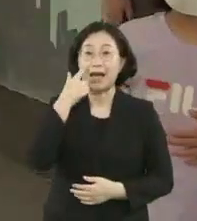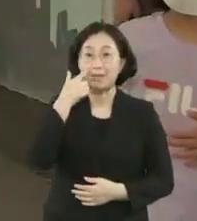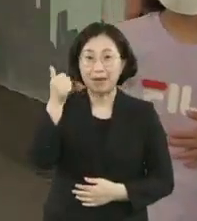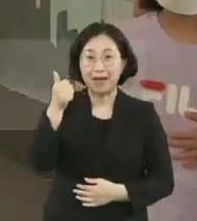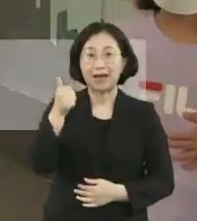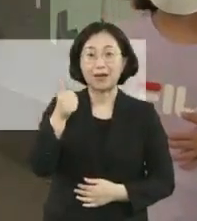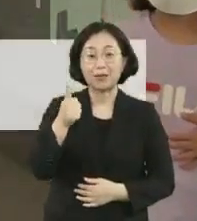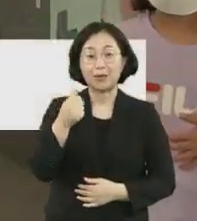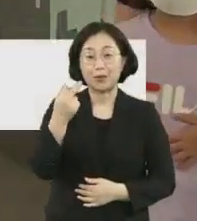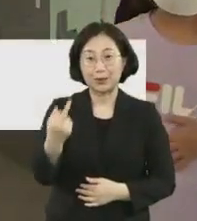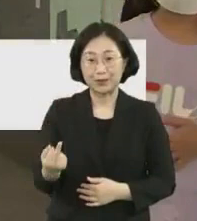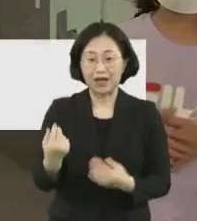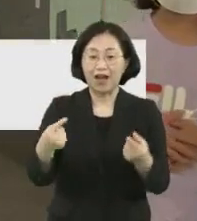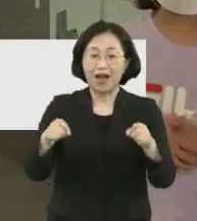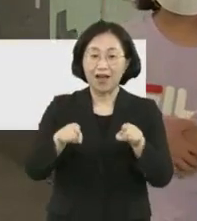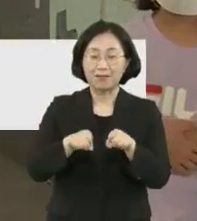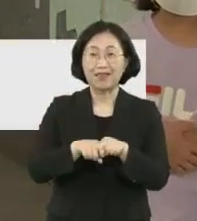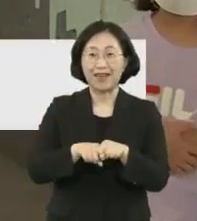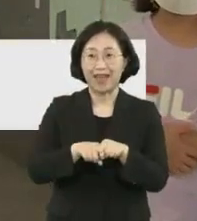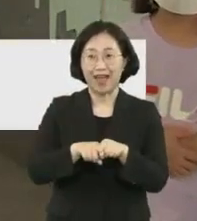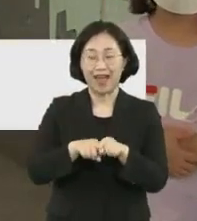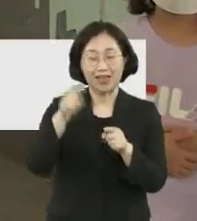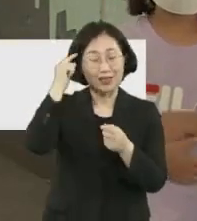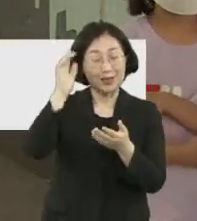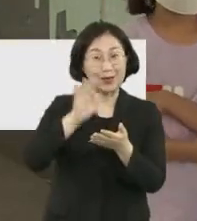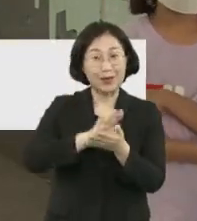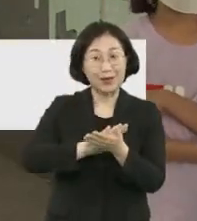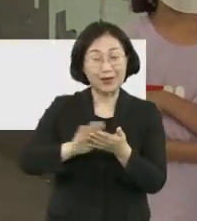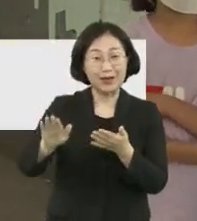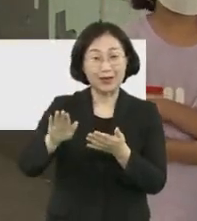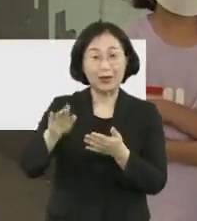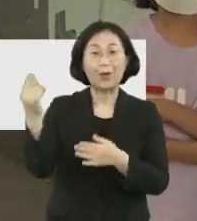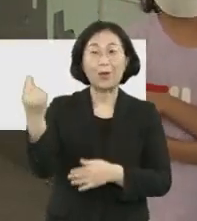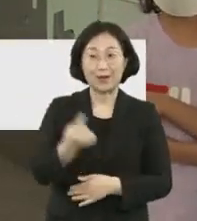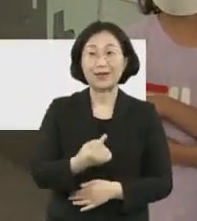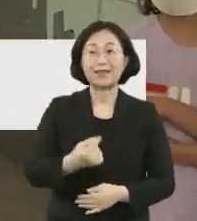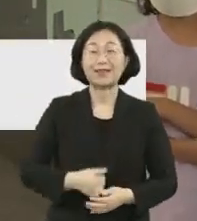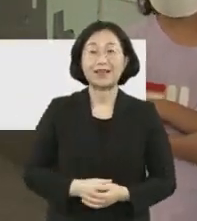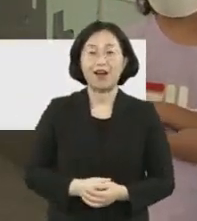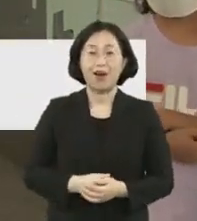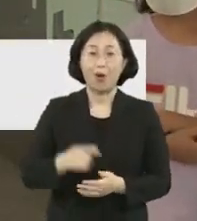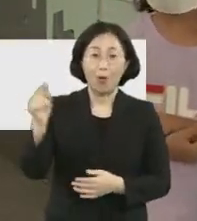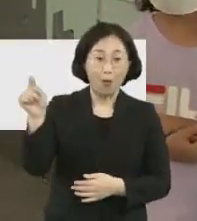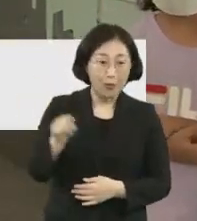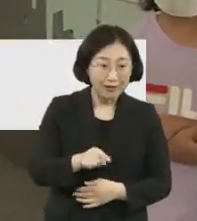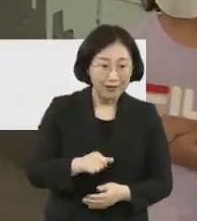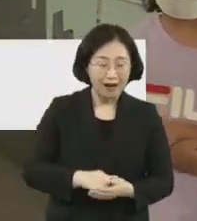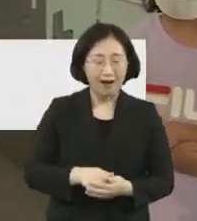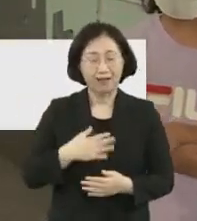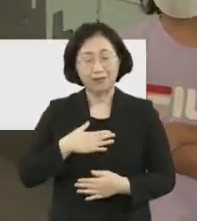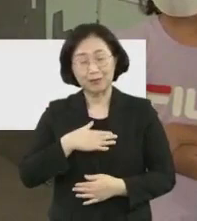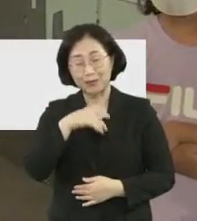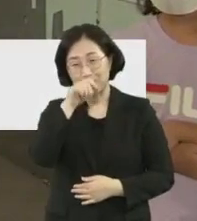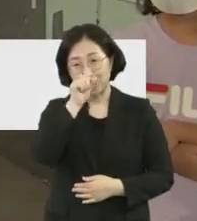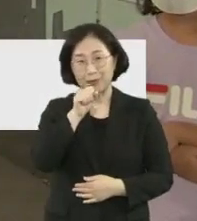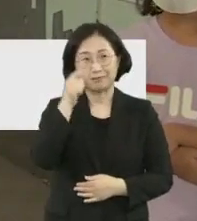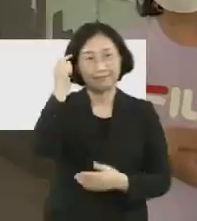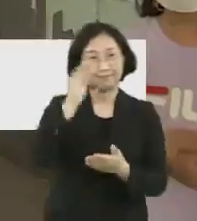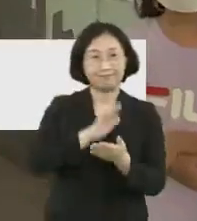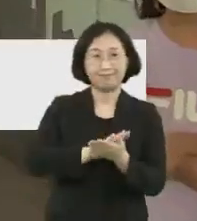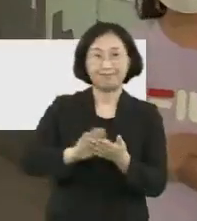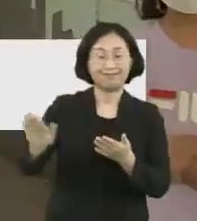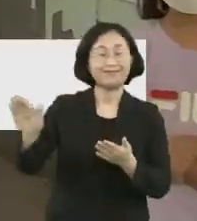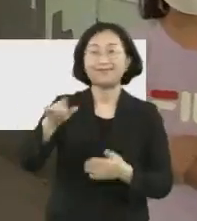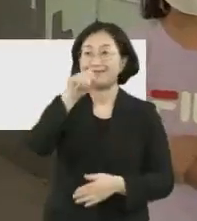아빠하고 동생하고 날씨도 좋아지고 시원해져서 같이 보드 타러 나왔어요. 나오니까 기분이 좋고